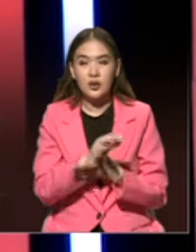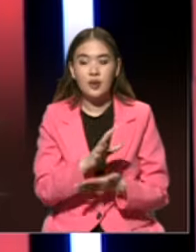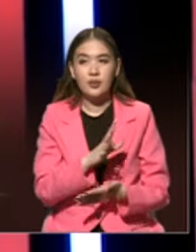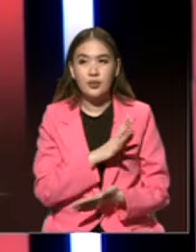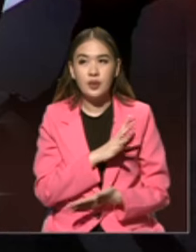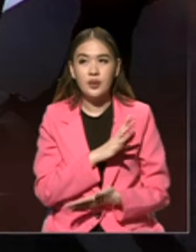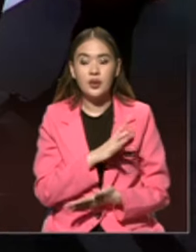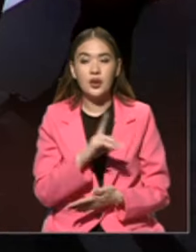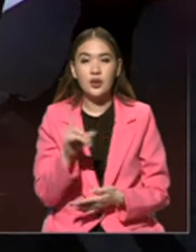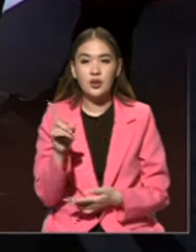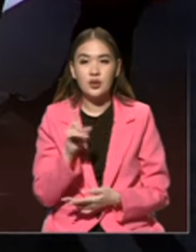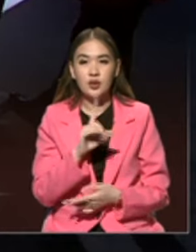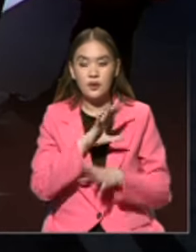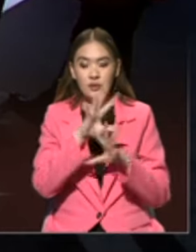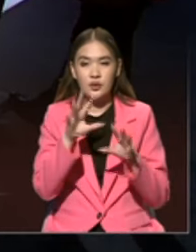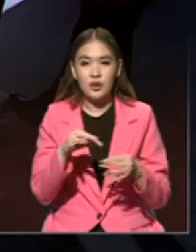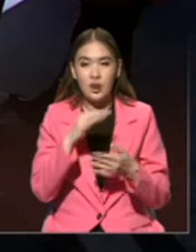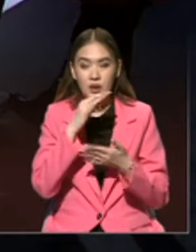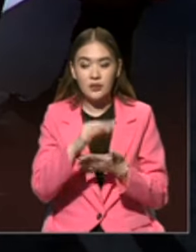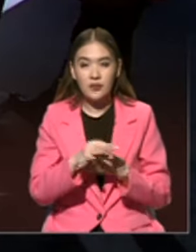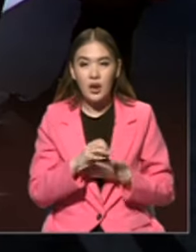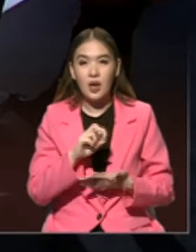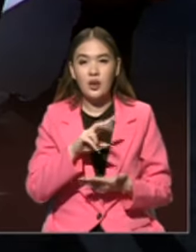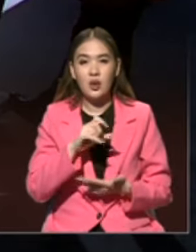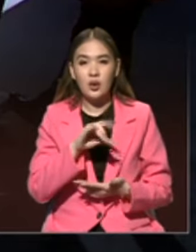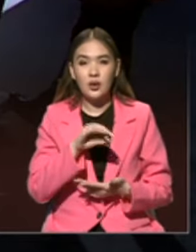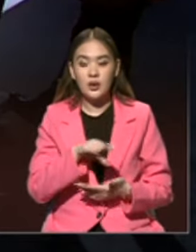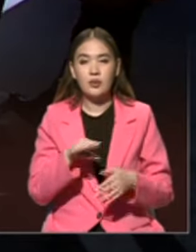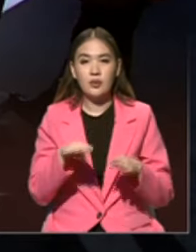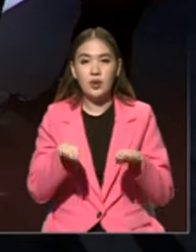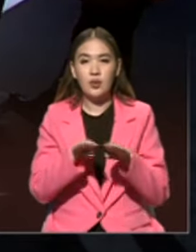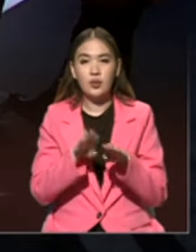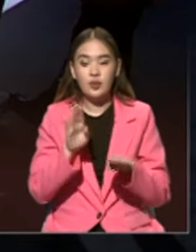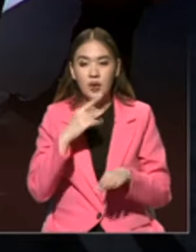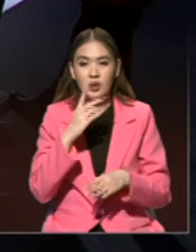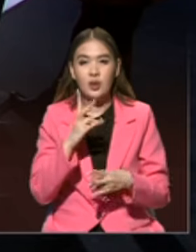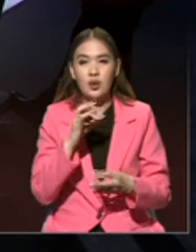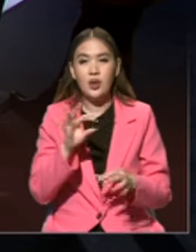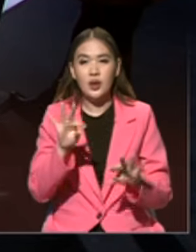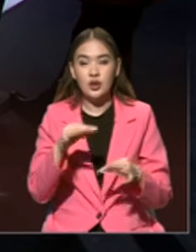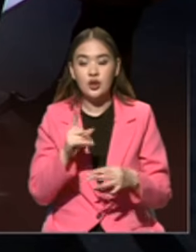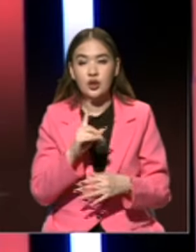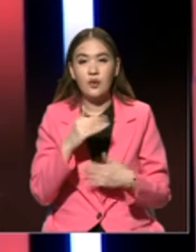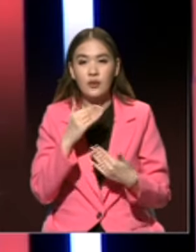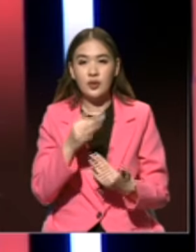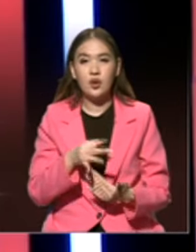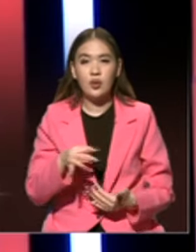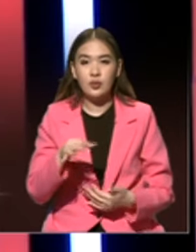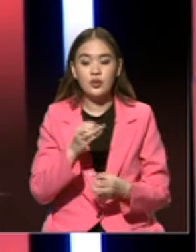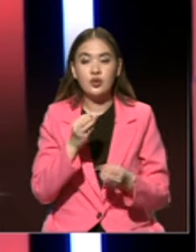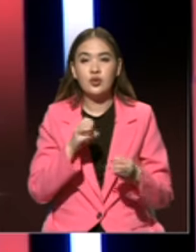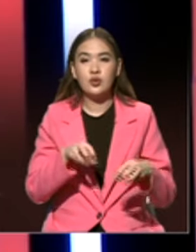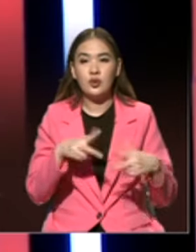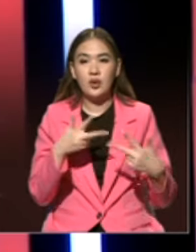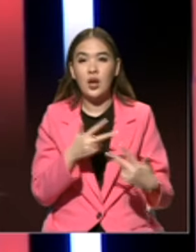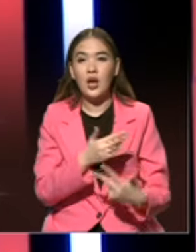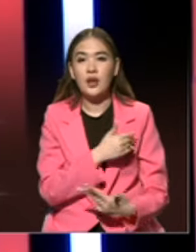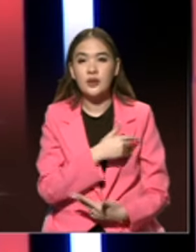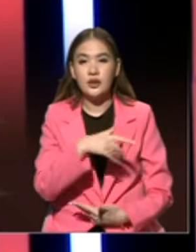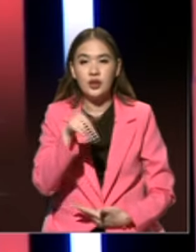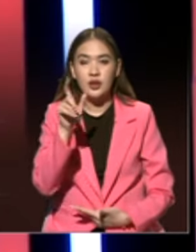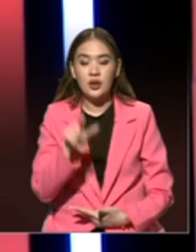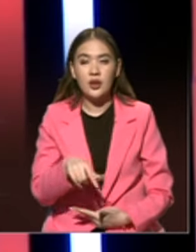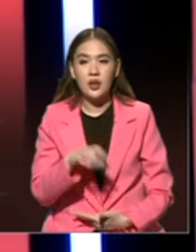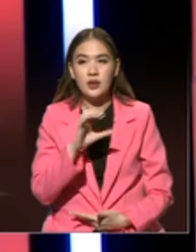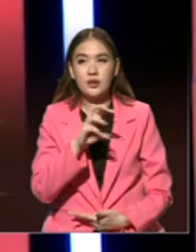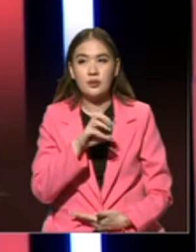ешкім қалмайды деп айтып жатсыз ғой. Барлық алгоритмдер ескеріледі деп. Біз енді рұқсат етсеңіздер, сіздің облыстан тағы бір шаруаны байланысқа қосқымыз келіп отыр. СМАК